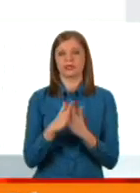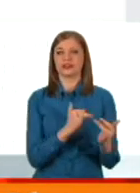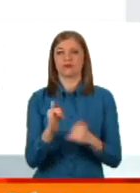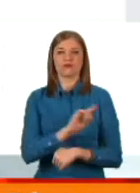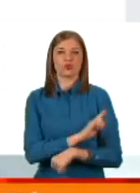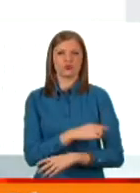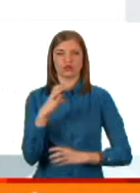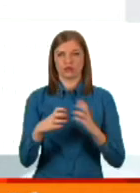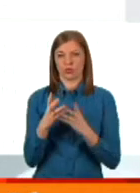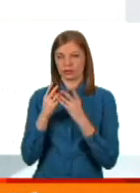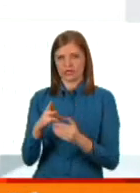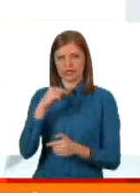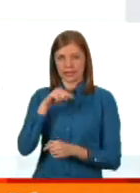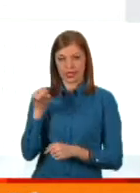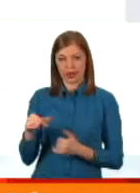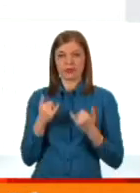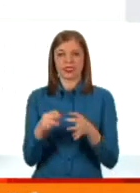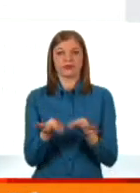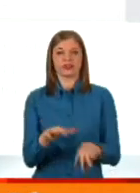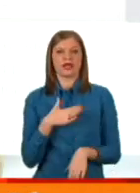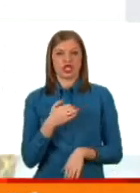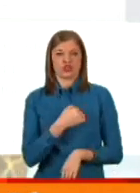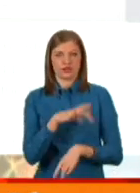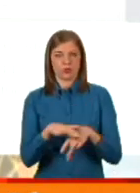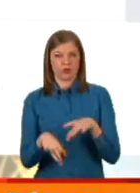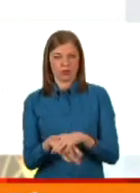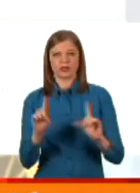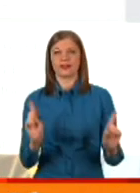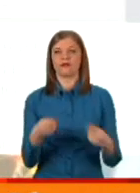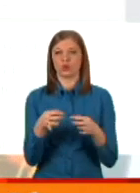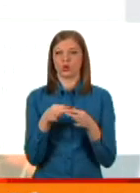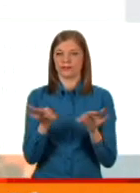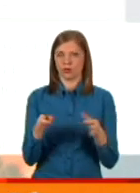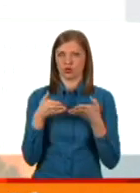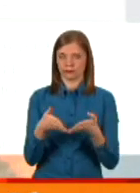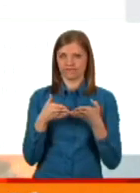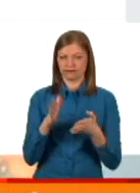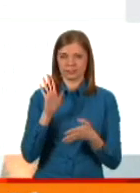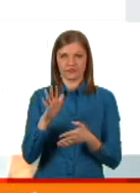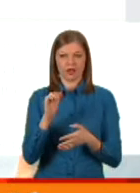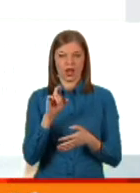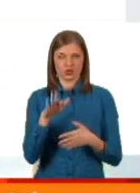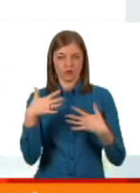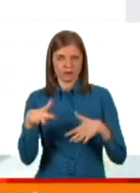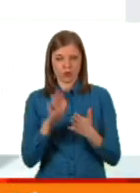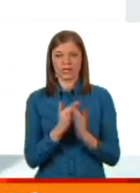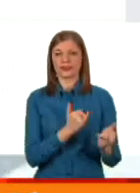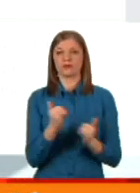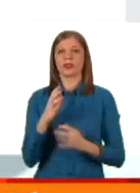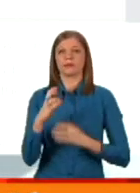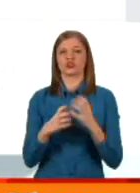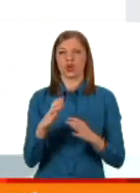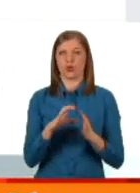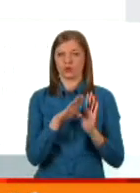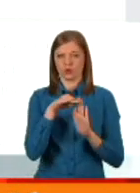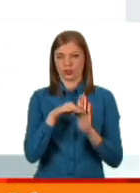потужний міжнародний тиск на Кремль для звільнення наших військовополонених, відновлення свободи судноплавства в Азовському морі, забезпечення міжнародного